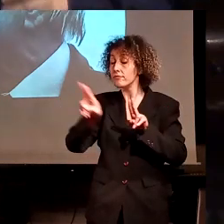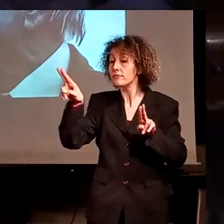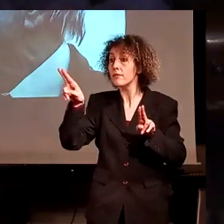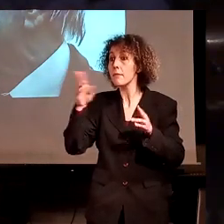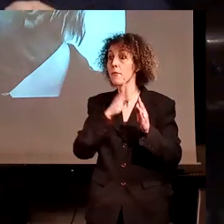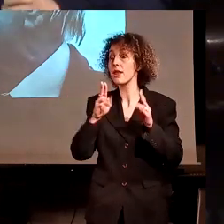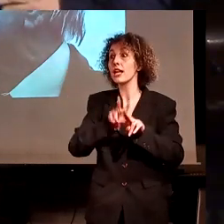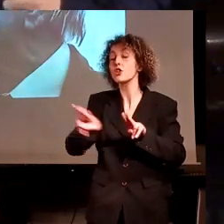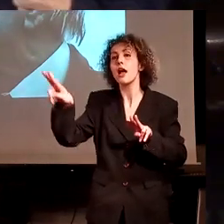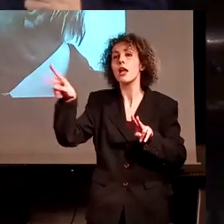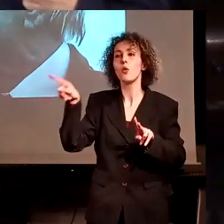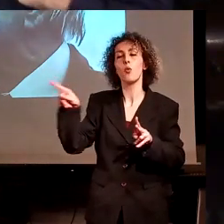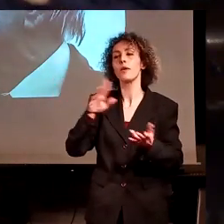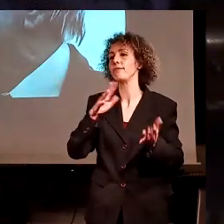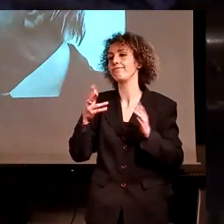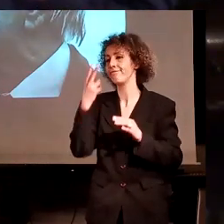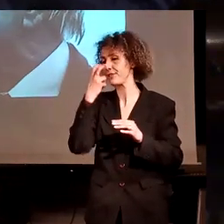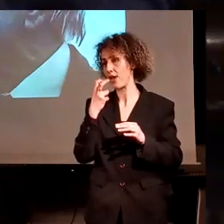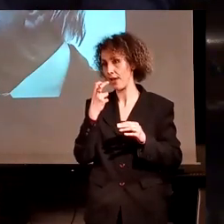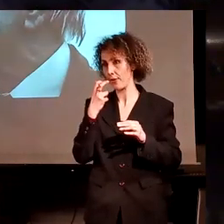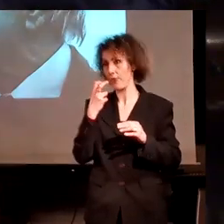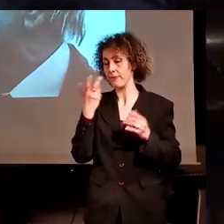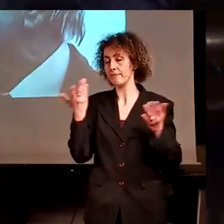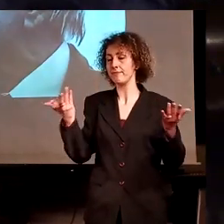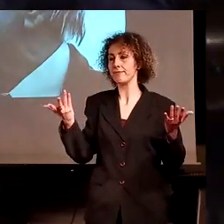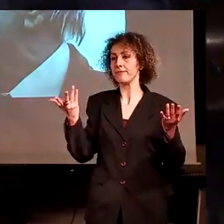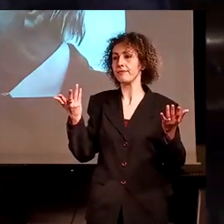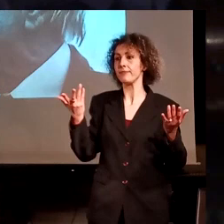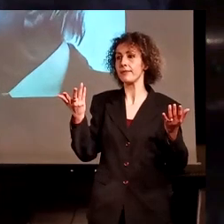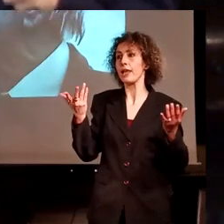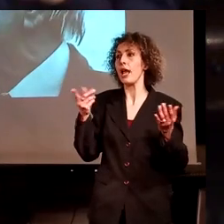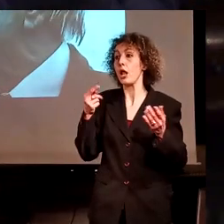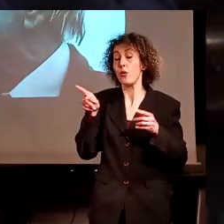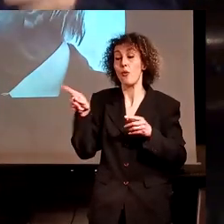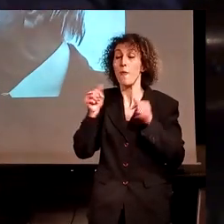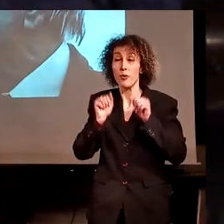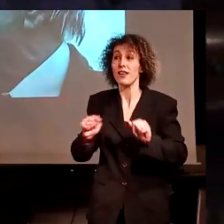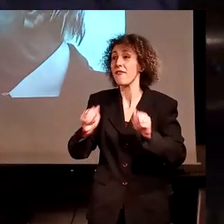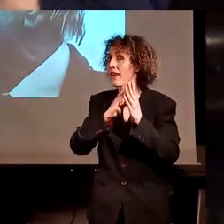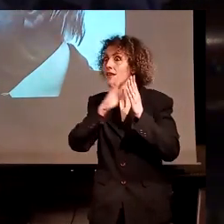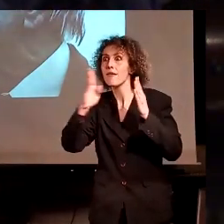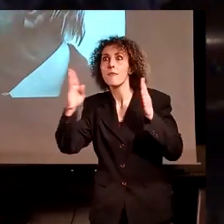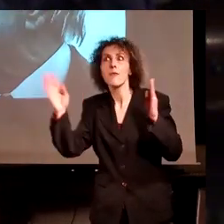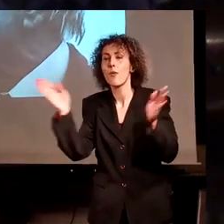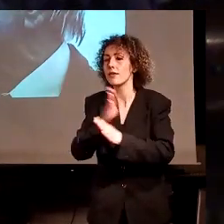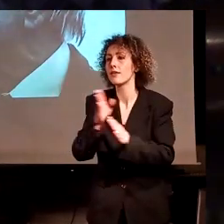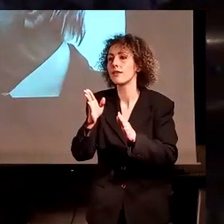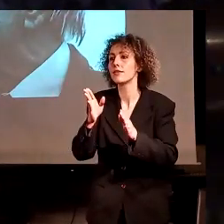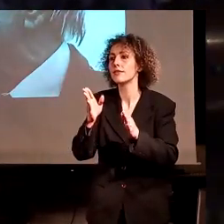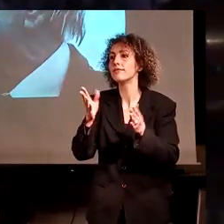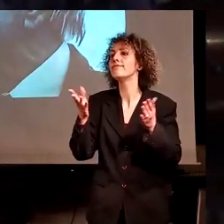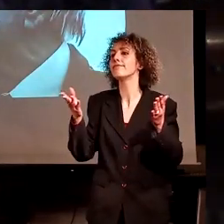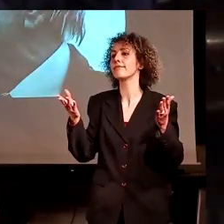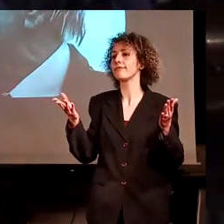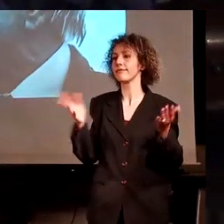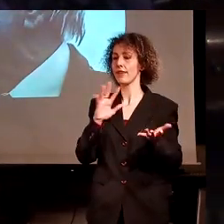di un lettore di poter avere tutti i libri in quel momento lui e lui l'ha affrontata in questo